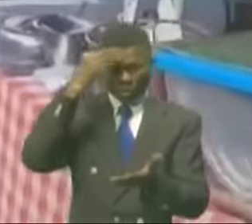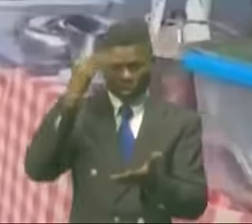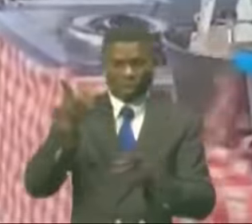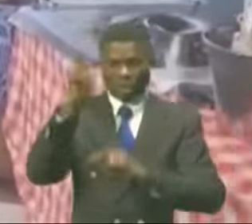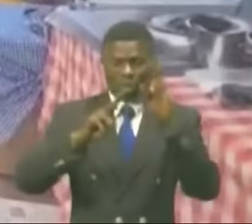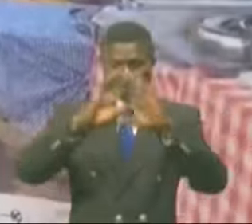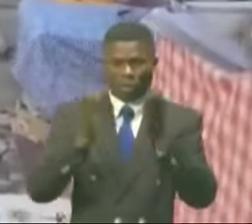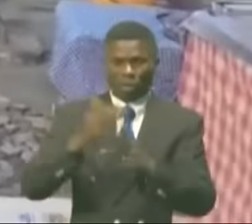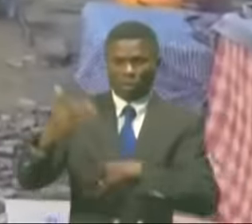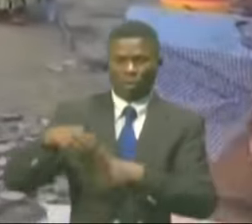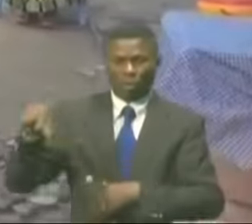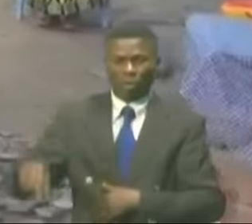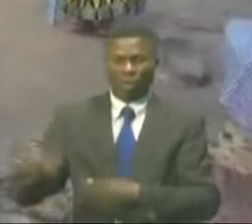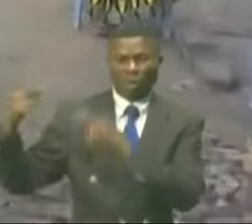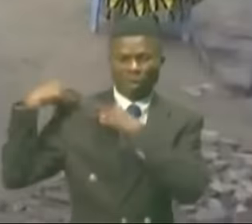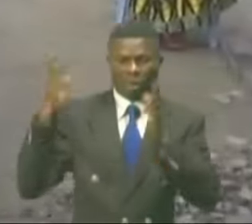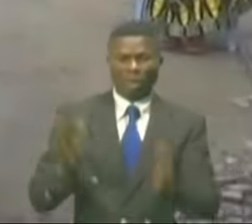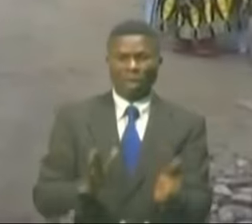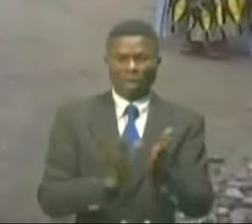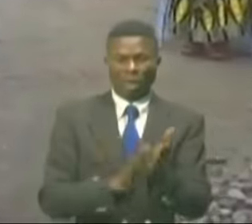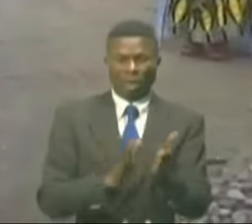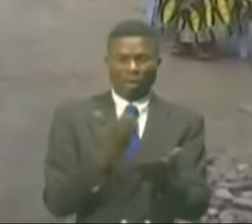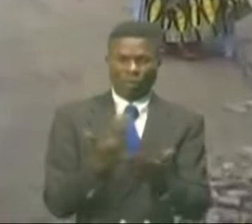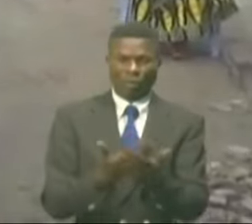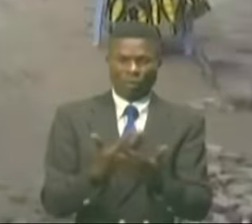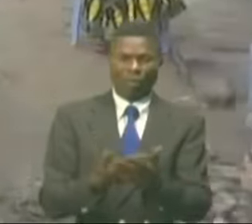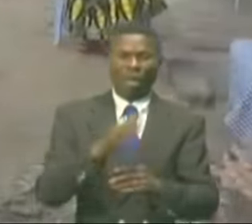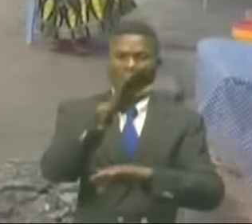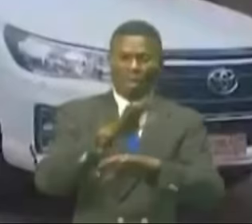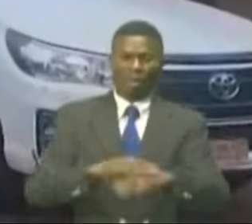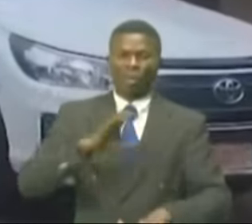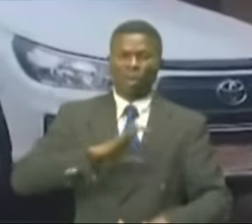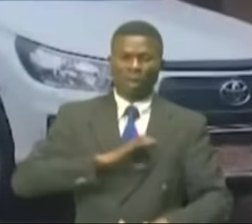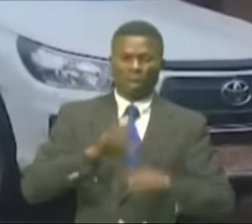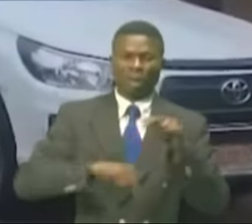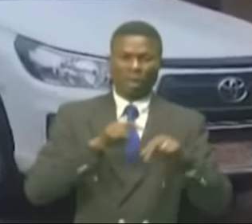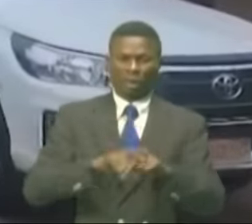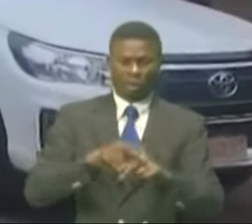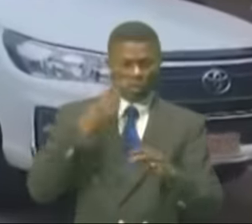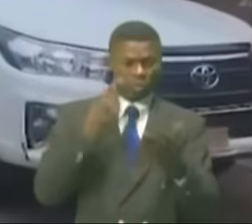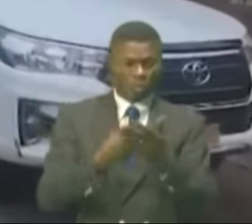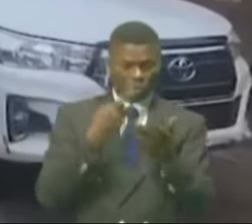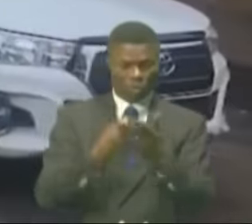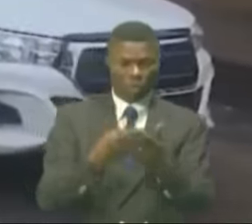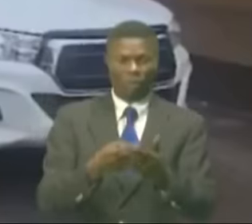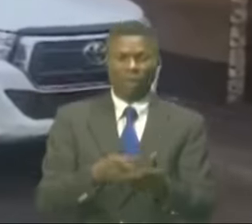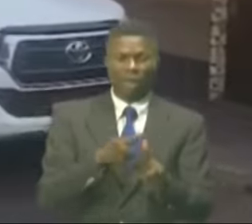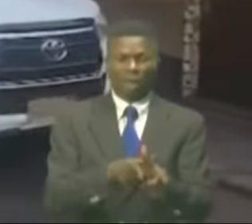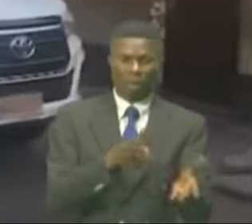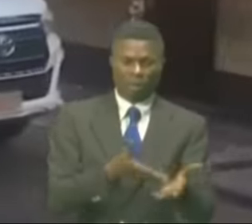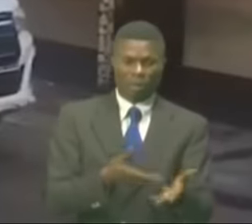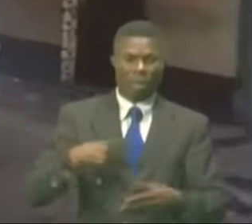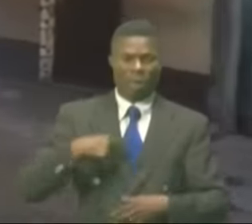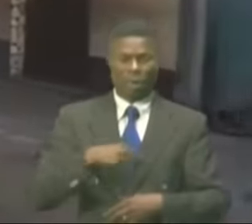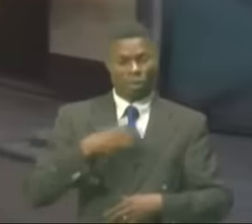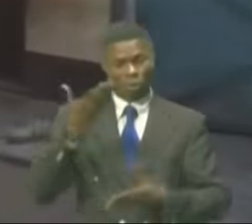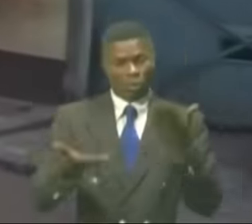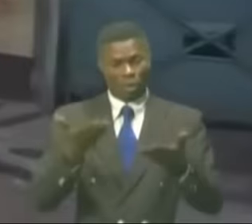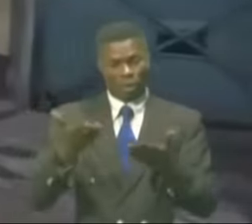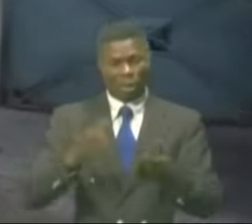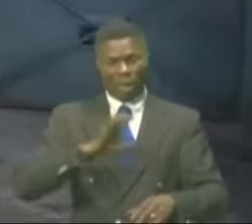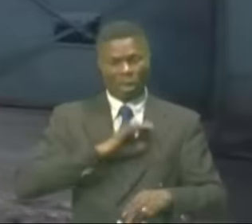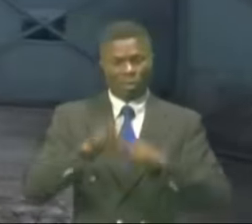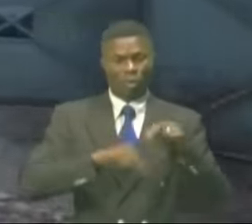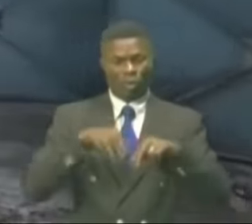du quartier, les responsables de l'école ont fait appel à la police pour constater le fait. Nous osons croire que la police